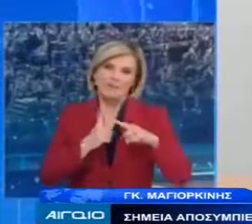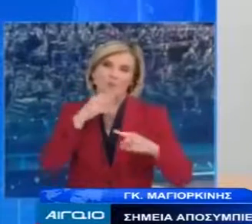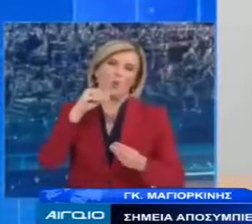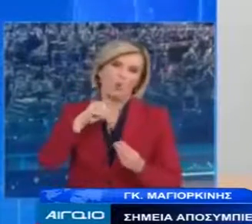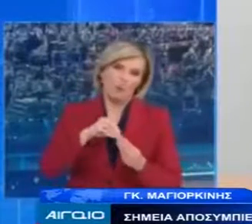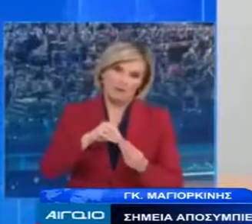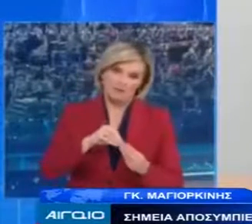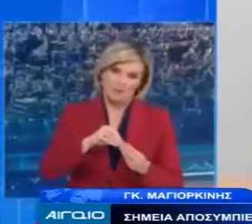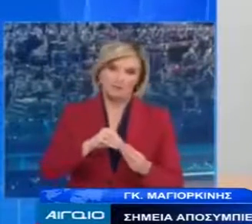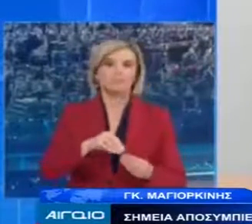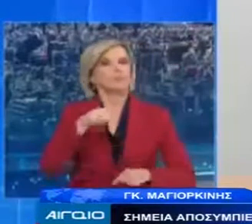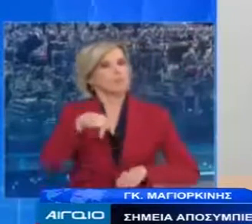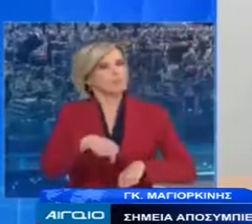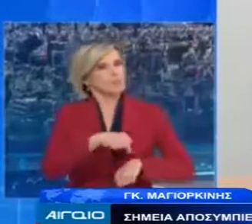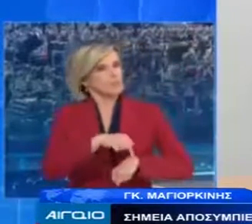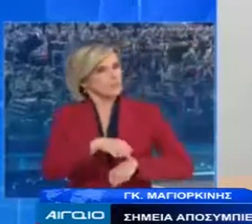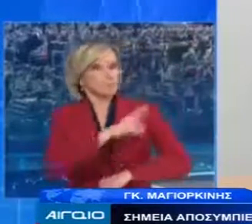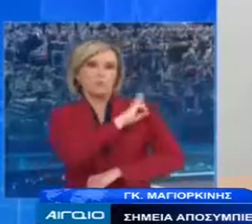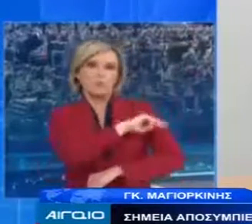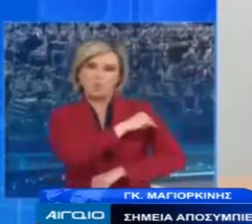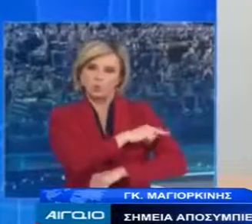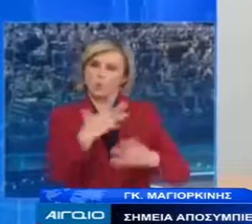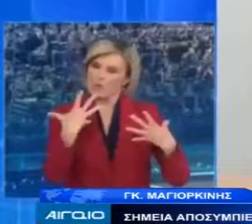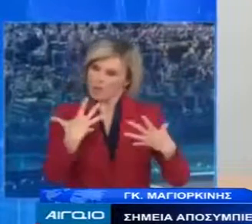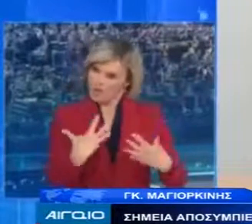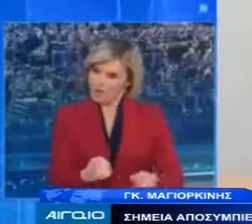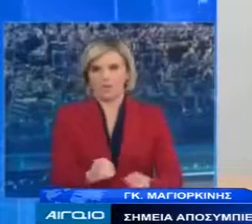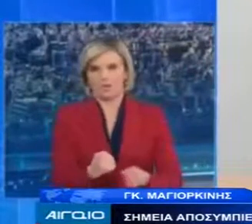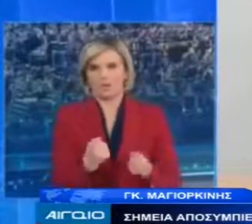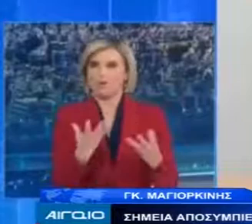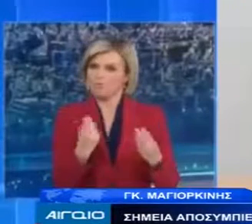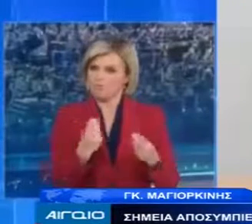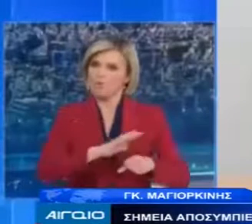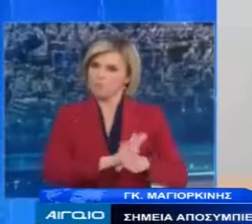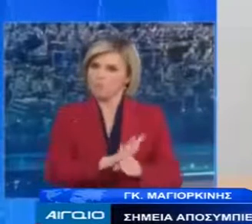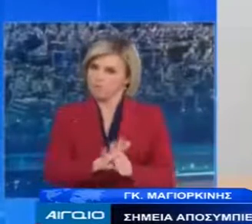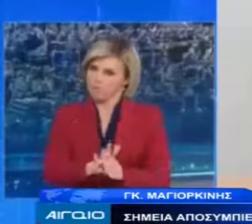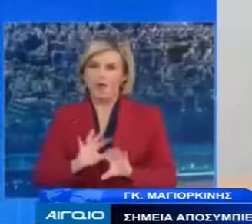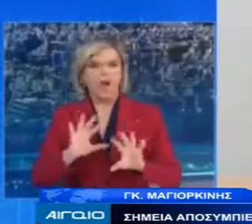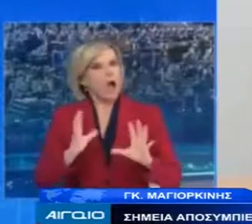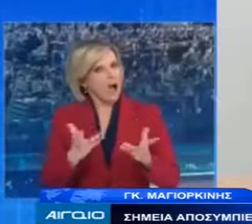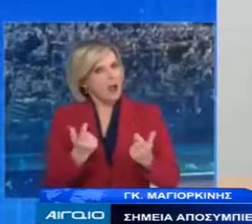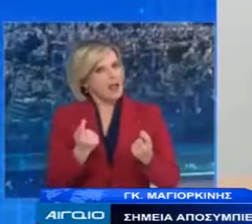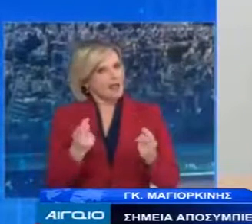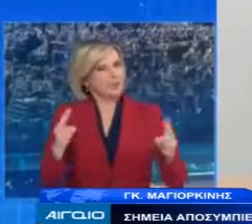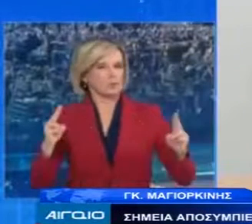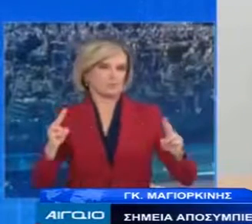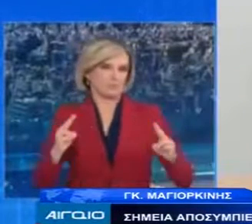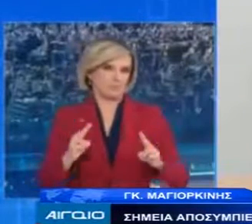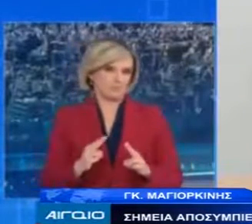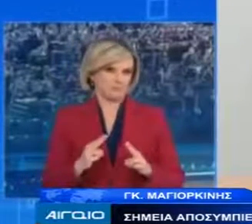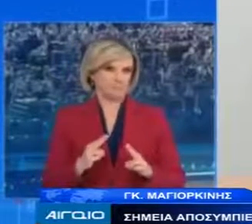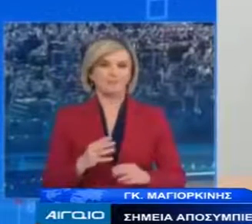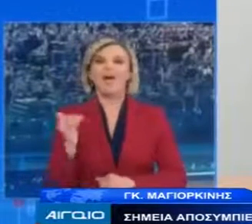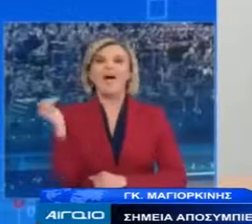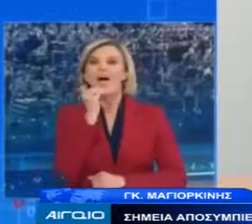στο σύστημα υγείας παραμένει σταθερά υψηλή, αλλά συνέχισε να δείχνει σημεία αποσυμπίεσης για ακόμα μία εβδομάδα. Ο αριθμός των ατόμων σε παρακολούθηση στις